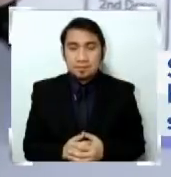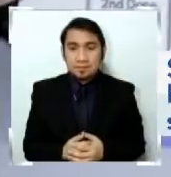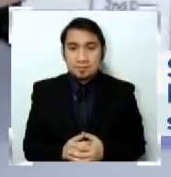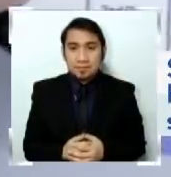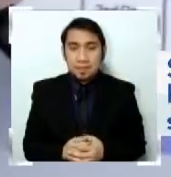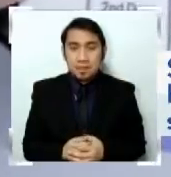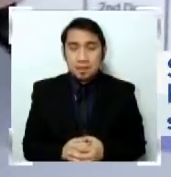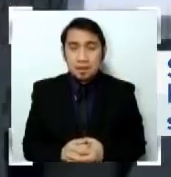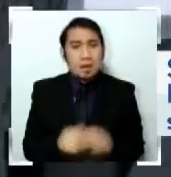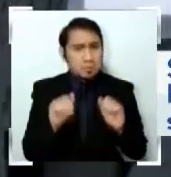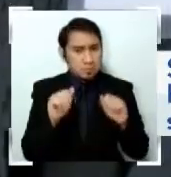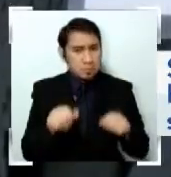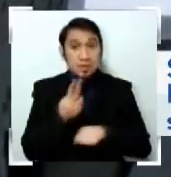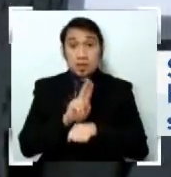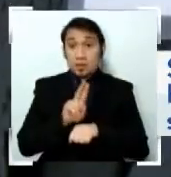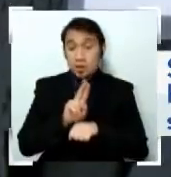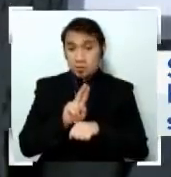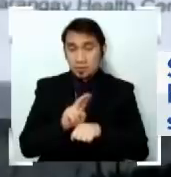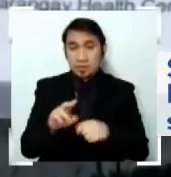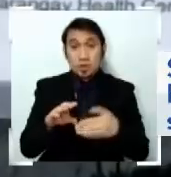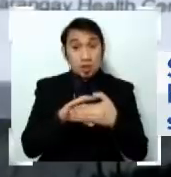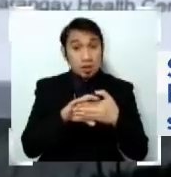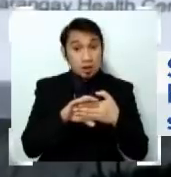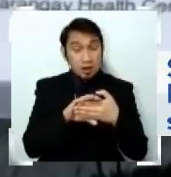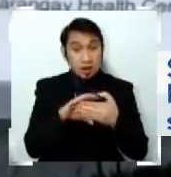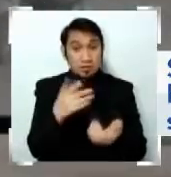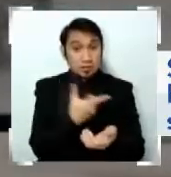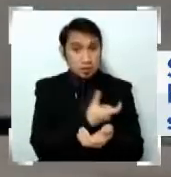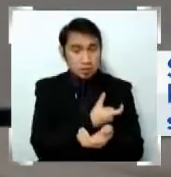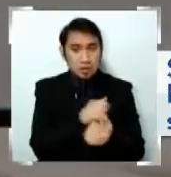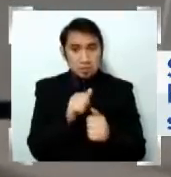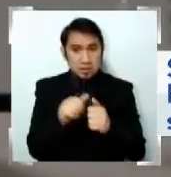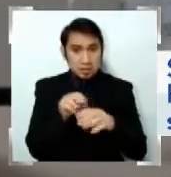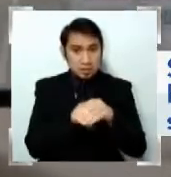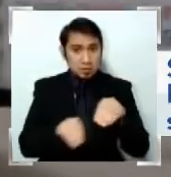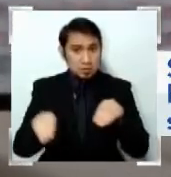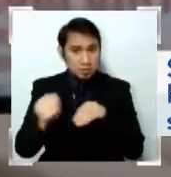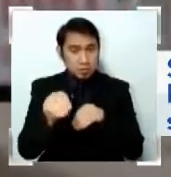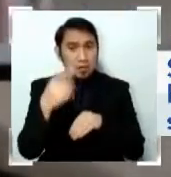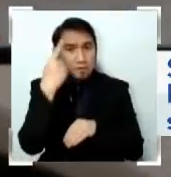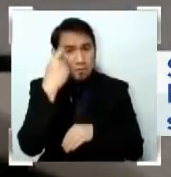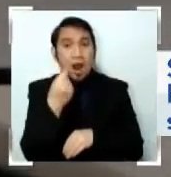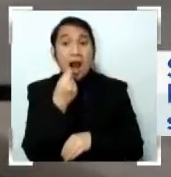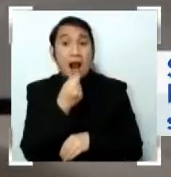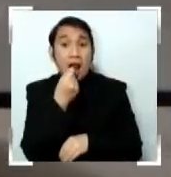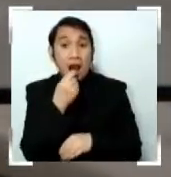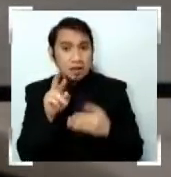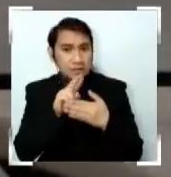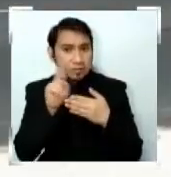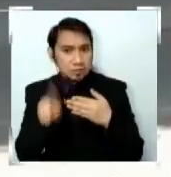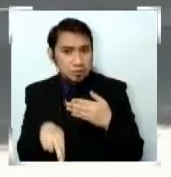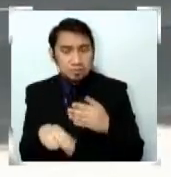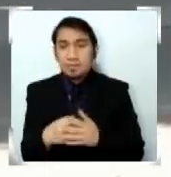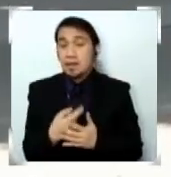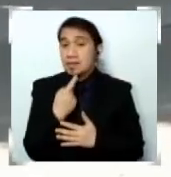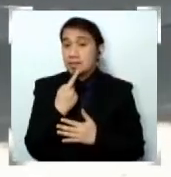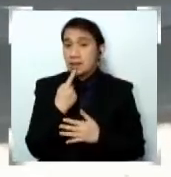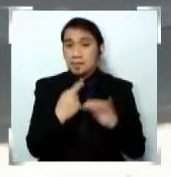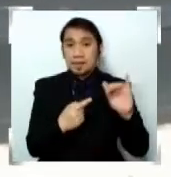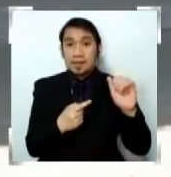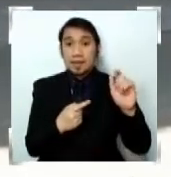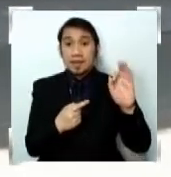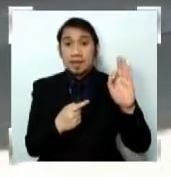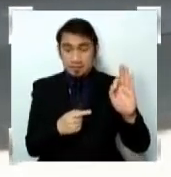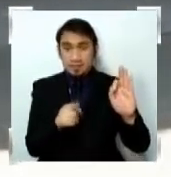Pwede na bang gamitin ang COVID vaccination card bilang pamalit sa COVID test requirement ng mga LGU? Sabi sa IATF resolution nitong July